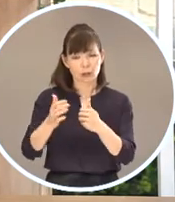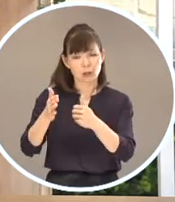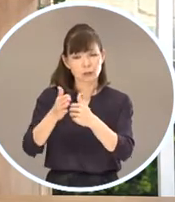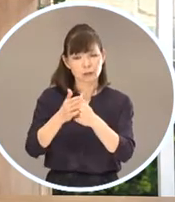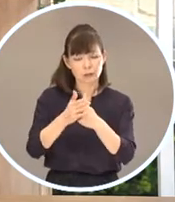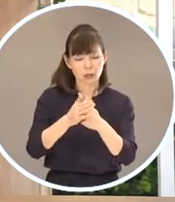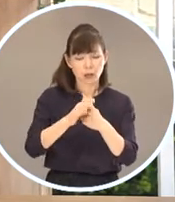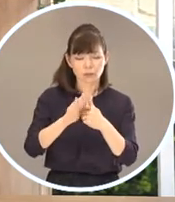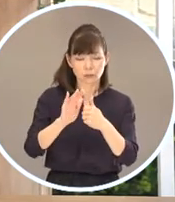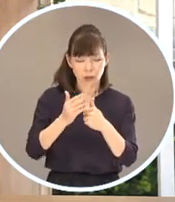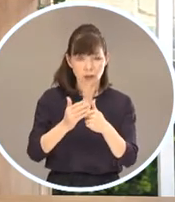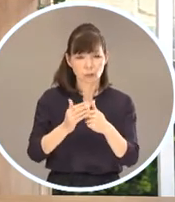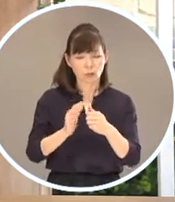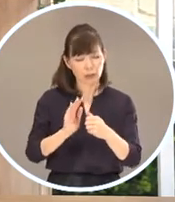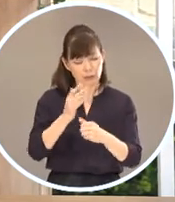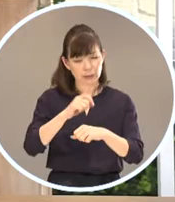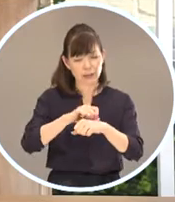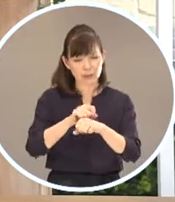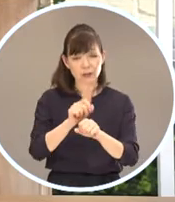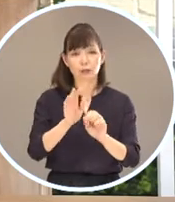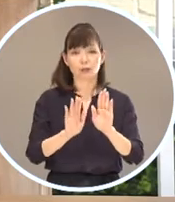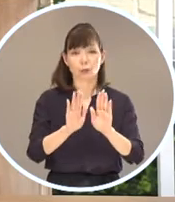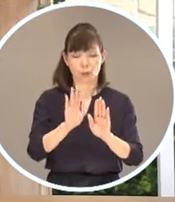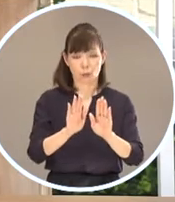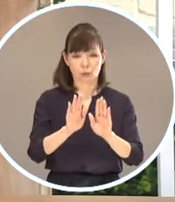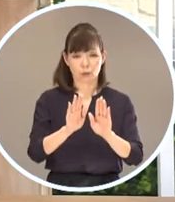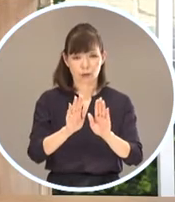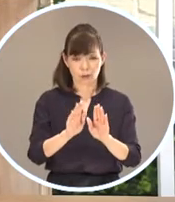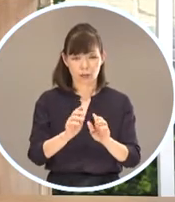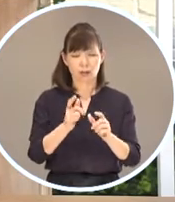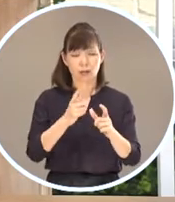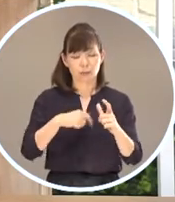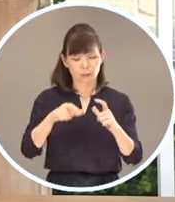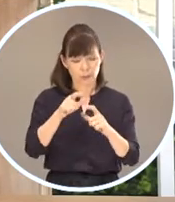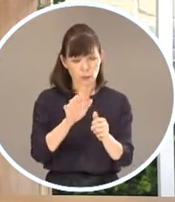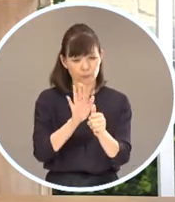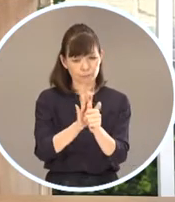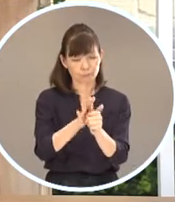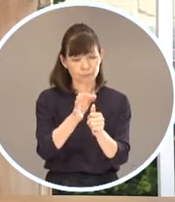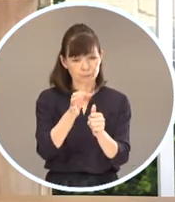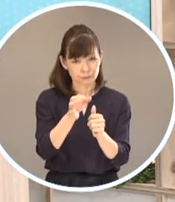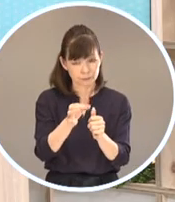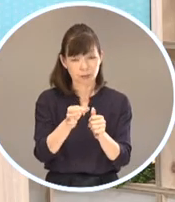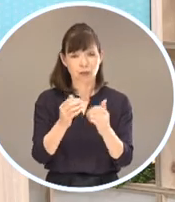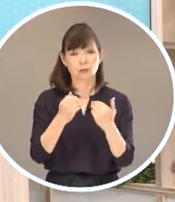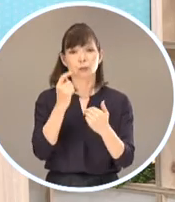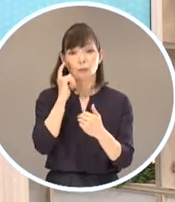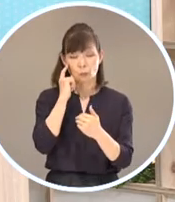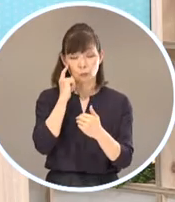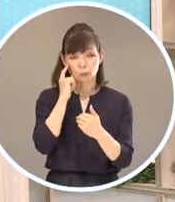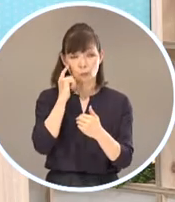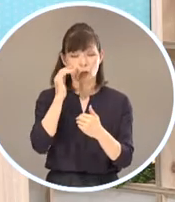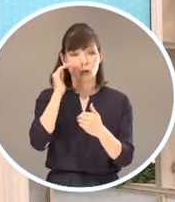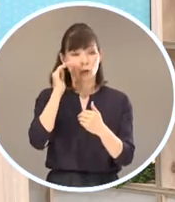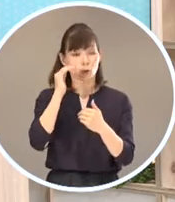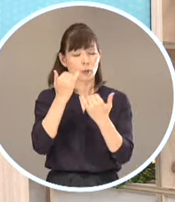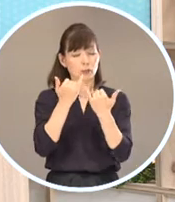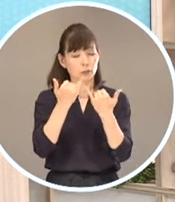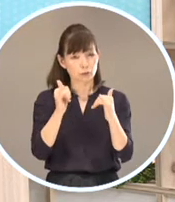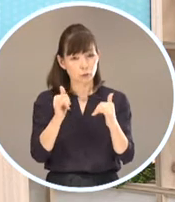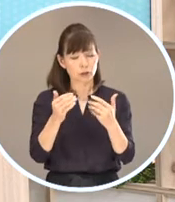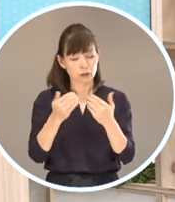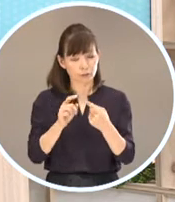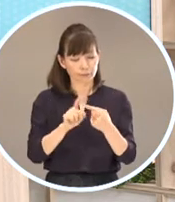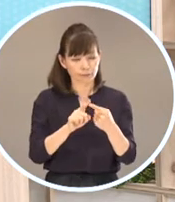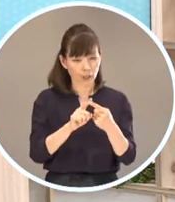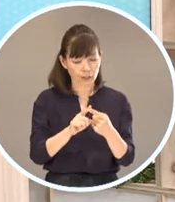かない、経営が難しいようなんですよね。ですから手厚いね、支援をしていただけたらなというふうに思いますね。 この困ってる皆さんに必要な支援が行き届い